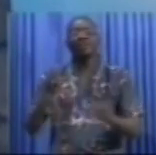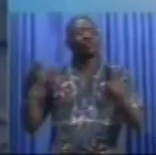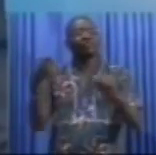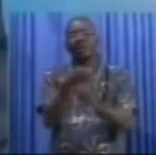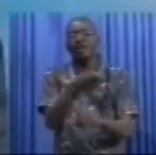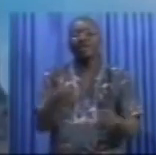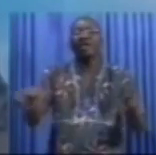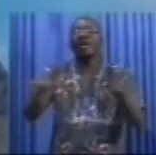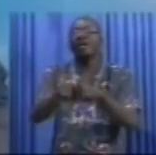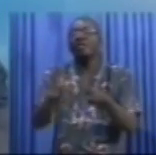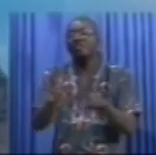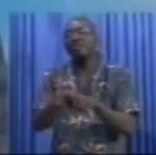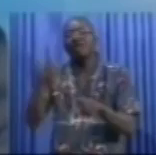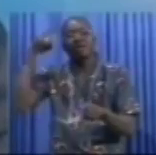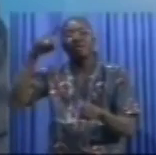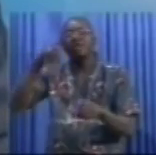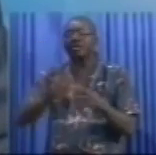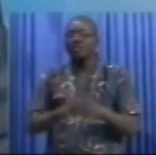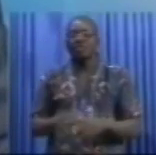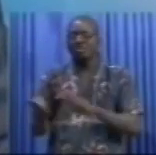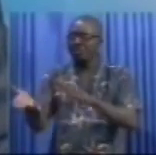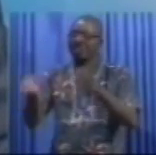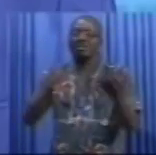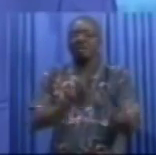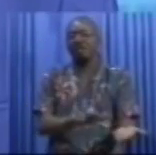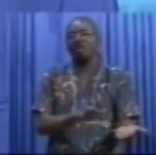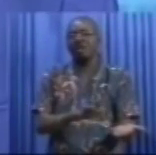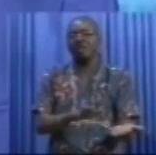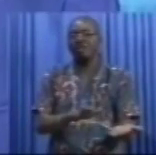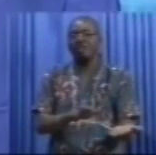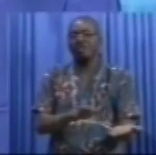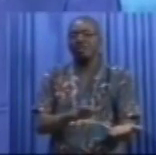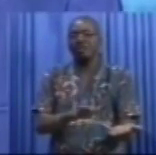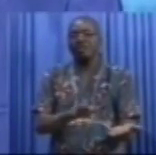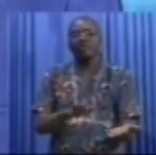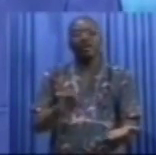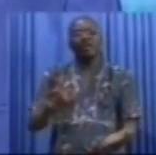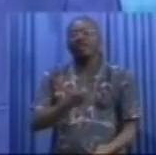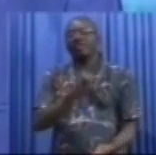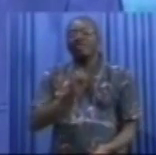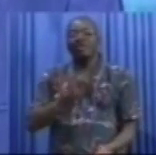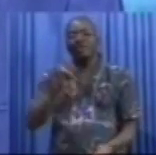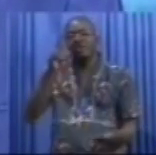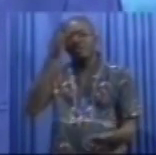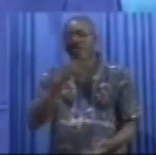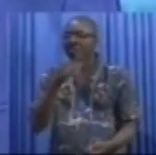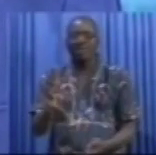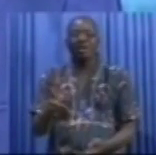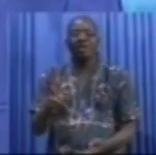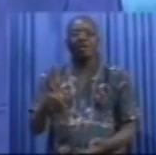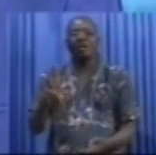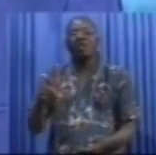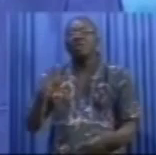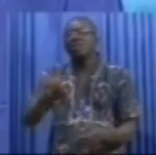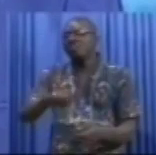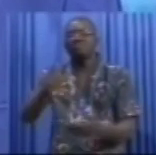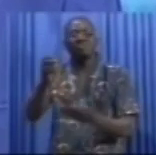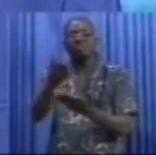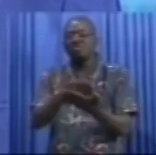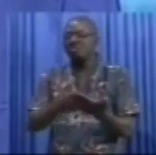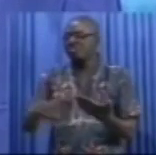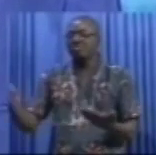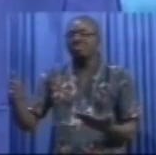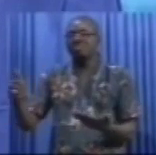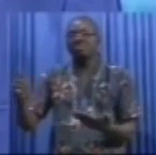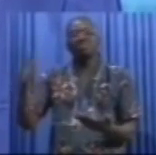des supputations sur des cas de décès. Je suis formel sur ce problème de décès. Nous n'avons